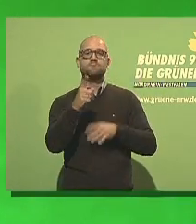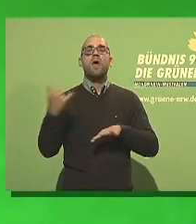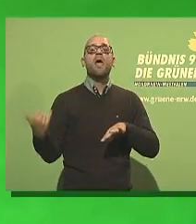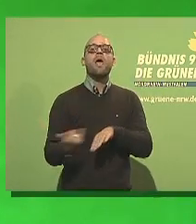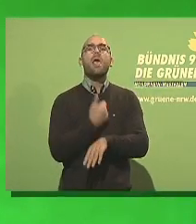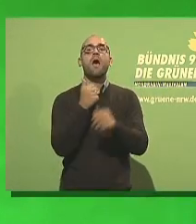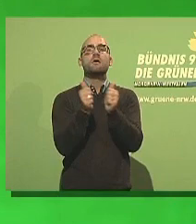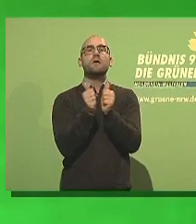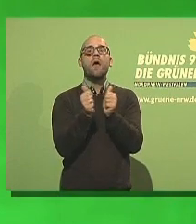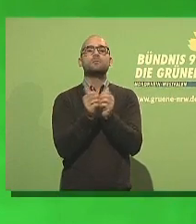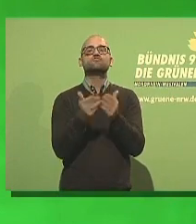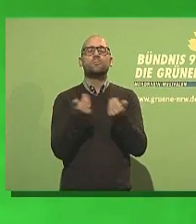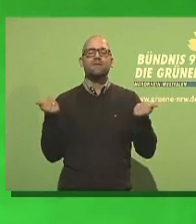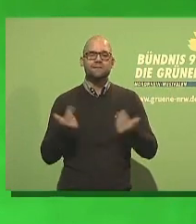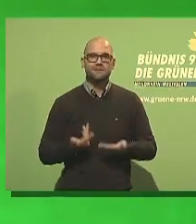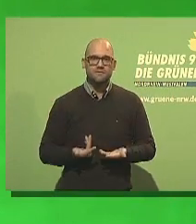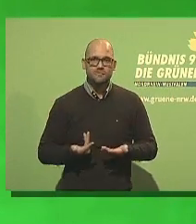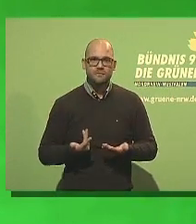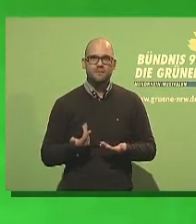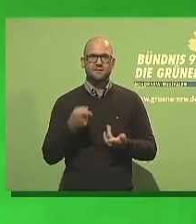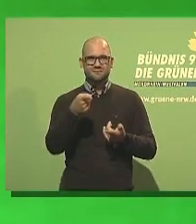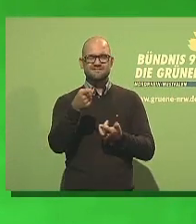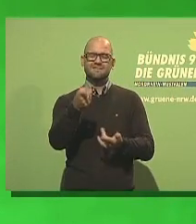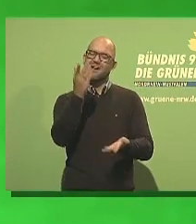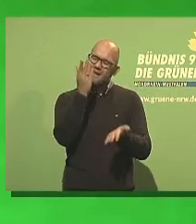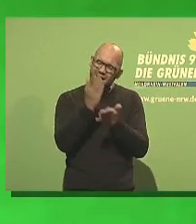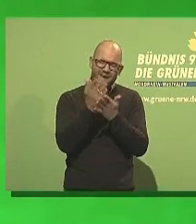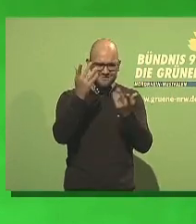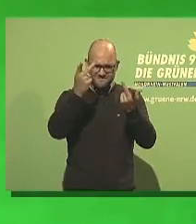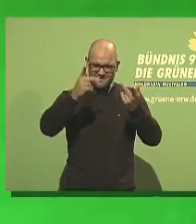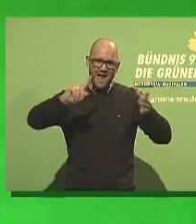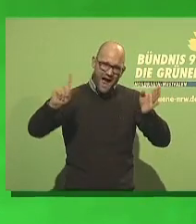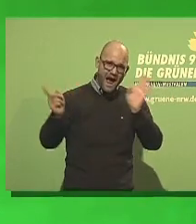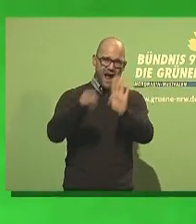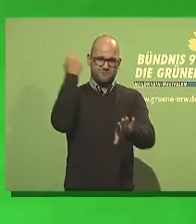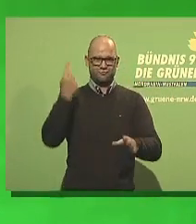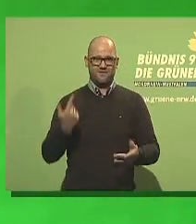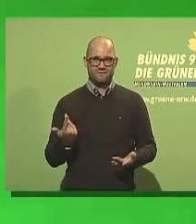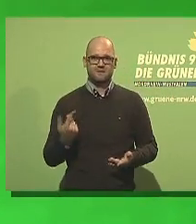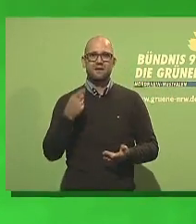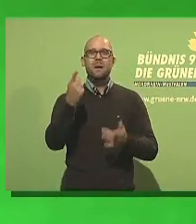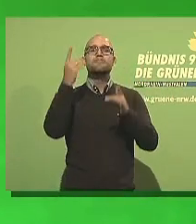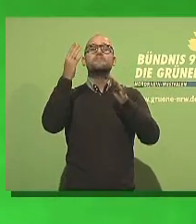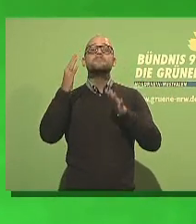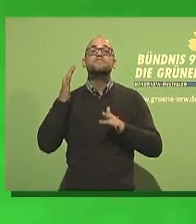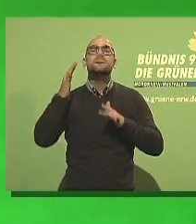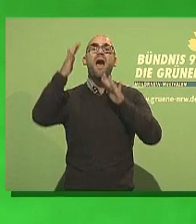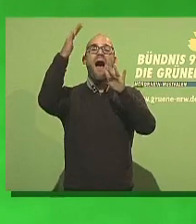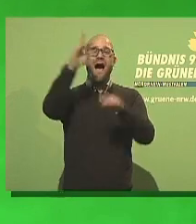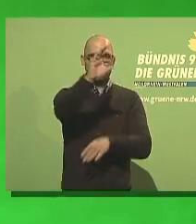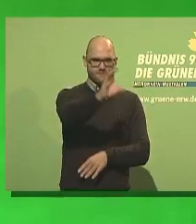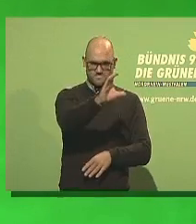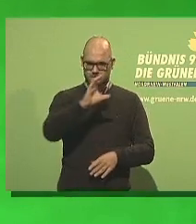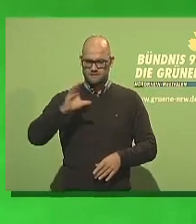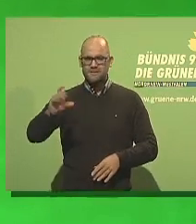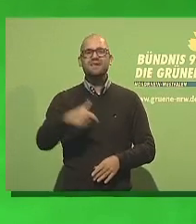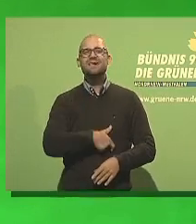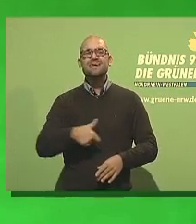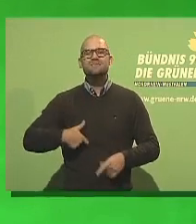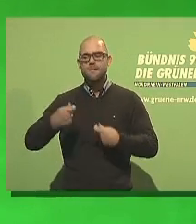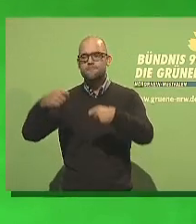Das Ehegattensplitting, liebe Freundinnen und Freunde, gehört endlich in die Geschichtsbücher. Wir brauchen diese Milliarden für den Kita-Ausbau und für